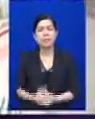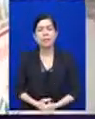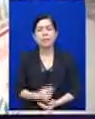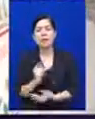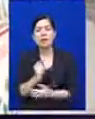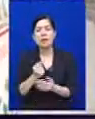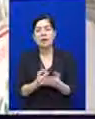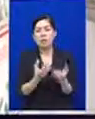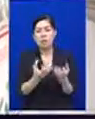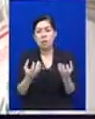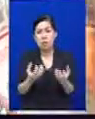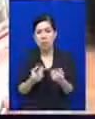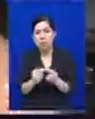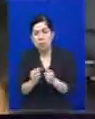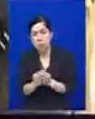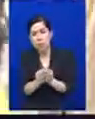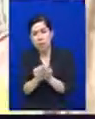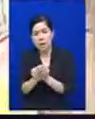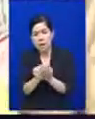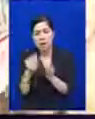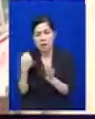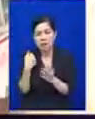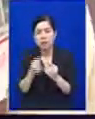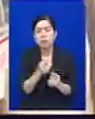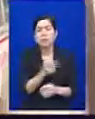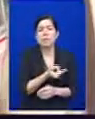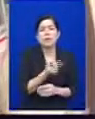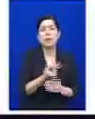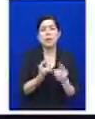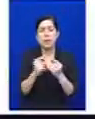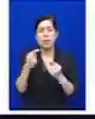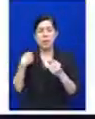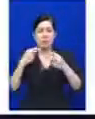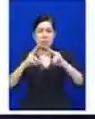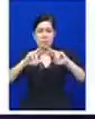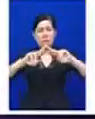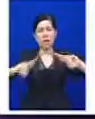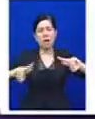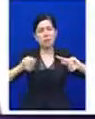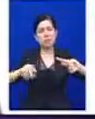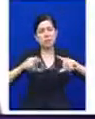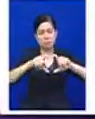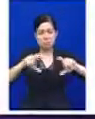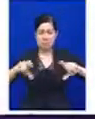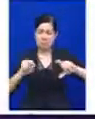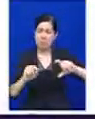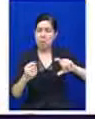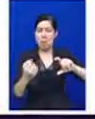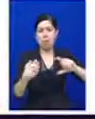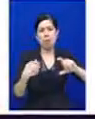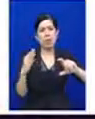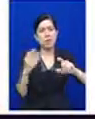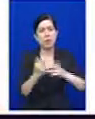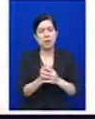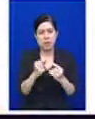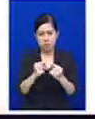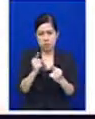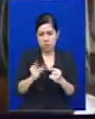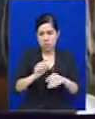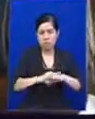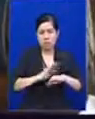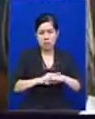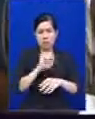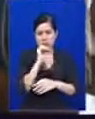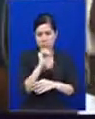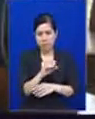าหารยังอยู่ในเกณฑ์ปกติแต่ก็มีบางร้านค้าไม่ติดป้ายบอกราคาจึงได้มีการตักเตือนแล้วก็ให้ดำเนินการให้ชัดเจ